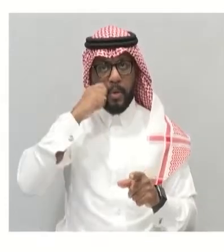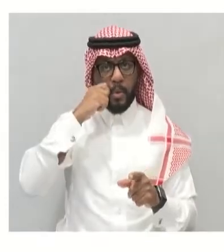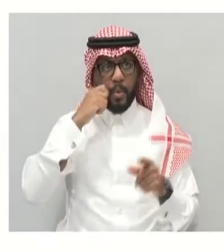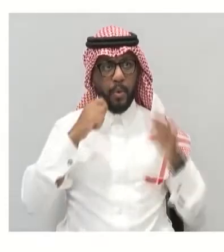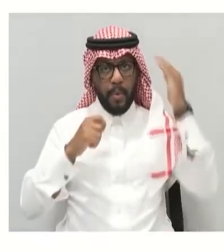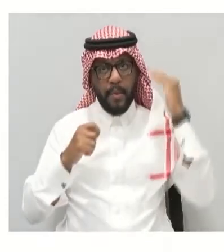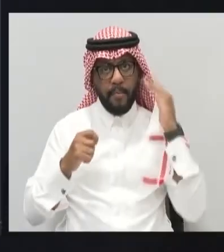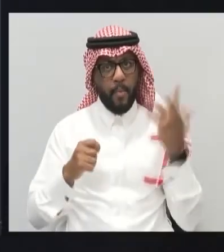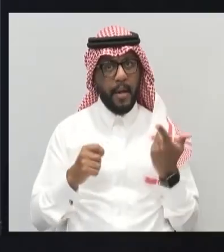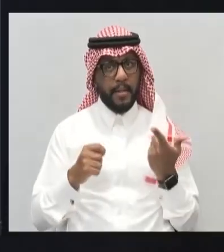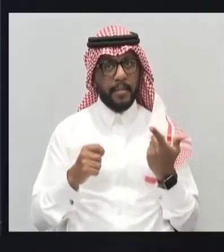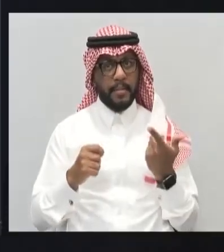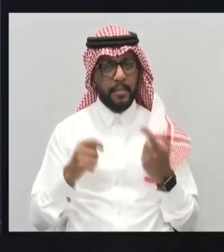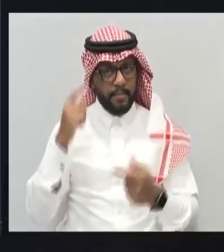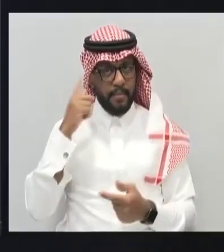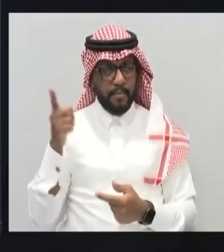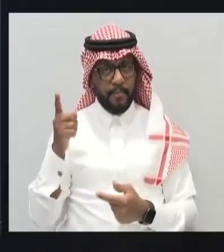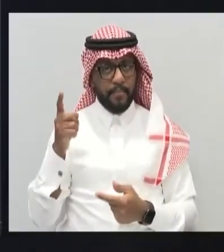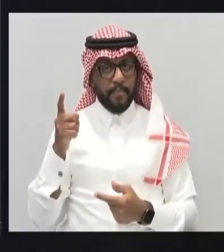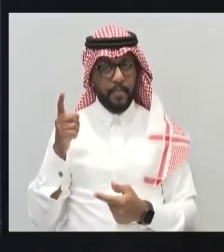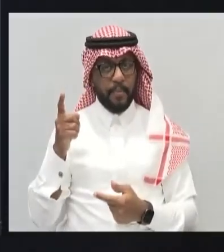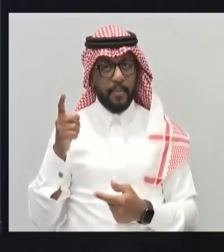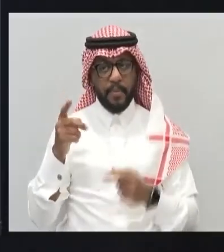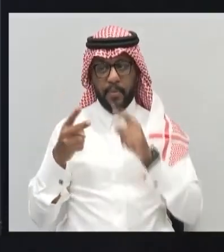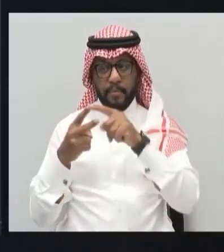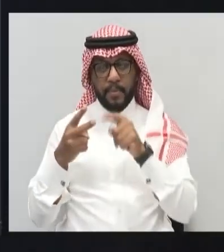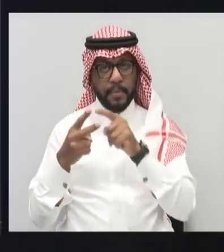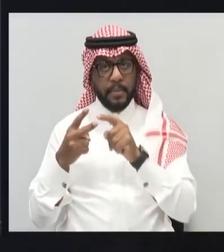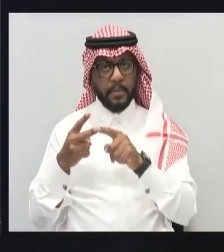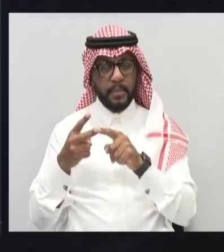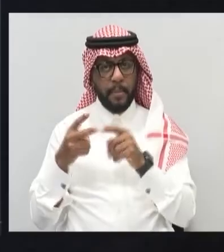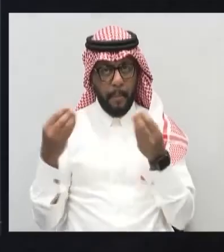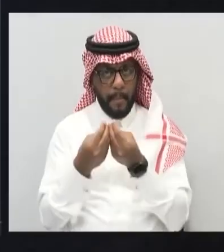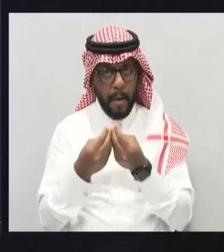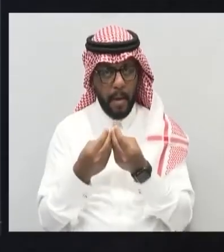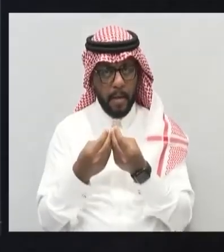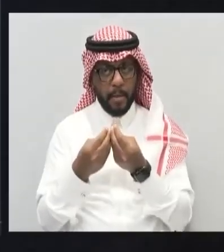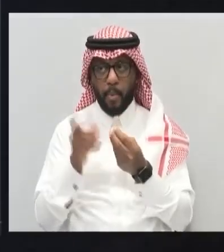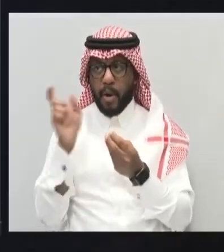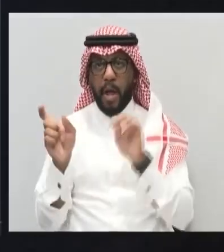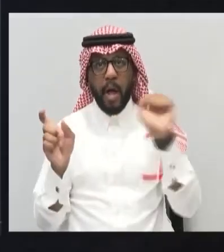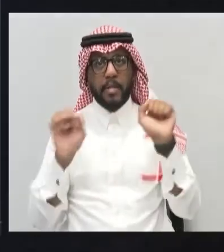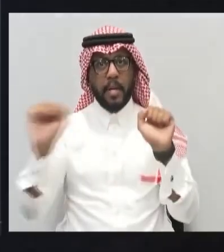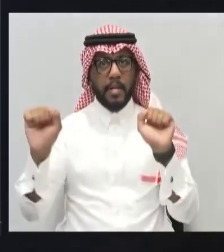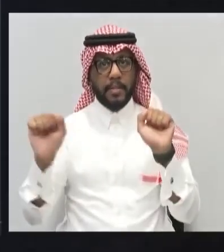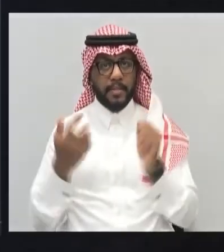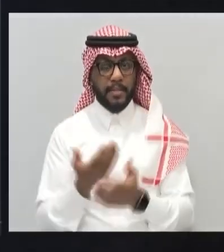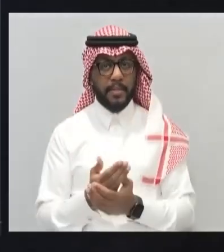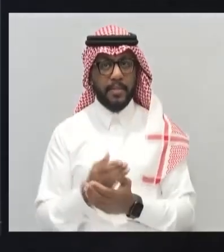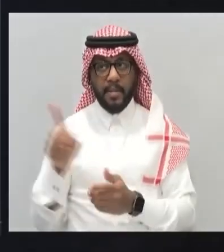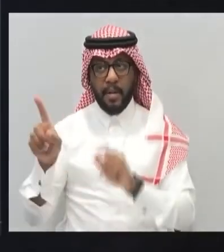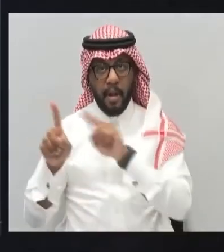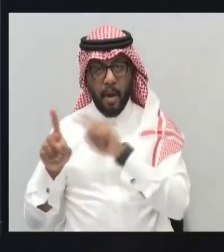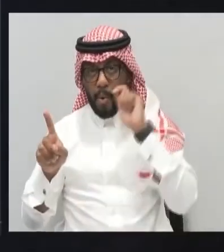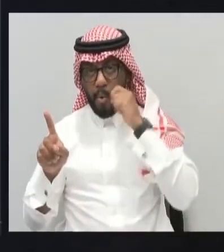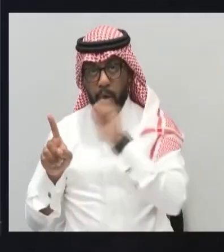والتانيث هل تكون الحال مؤنثه وصاحبها مذكر او تكون مذكره وصاحبها